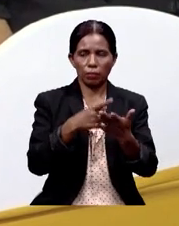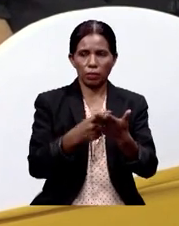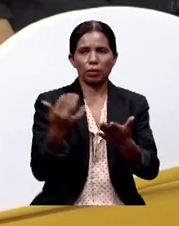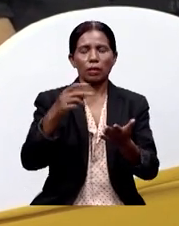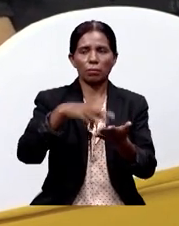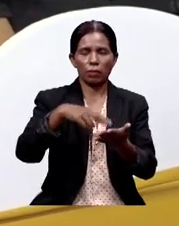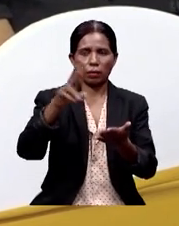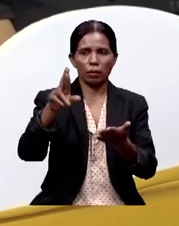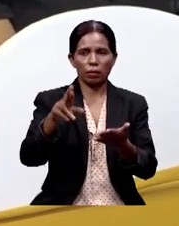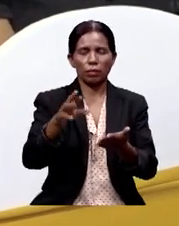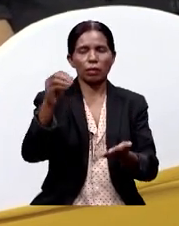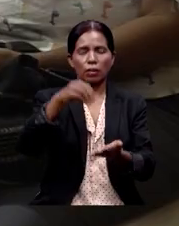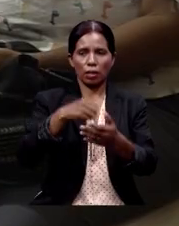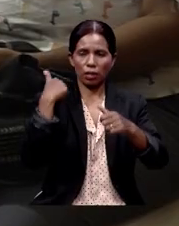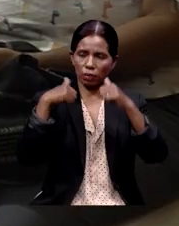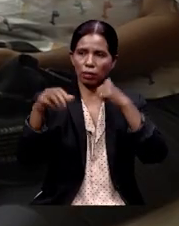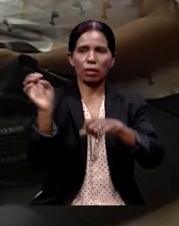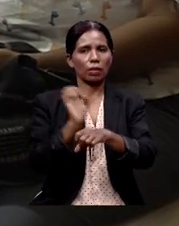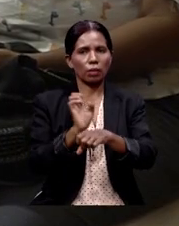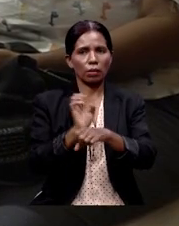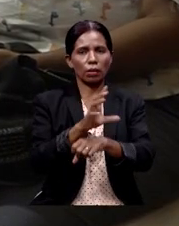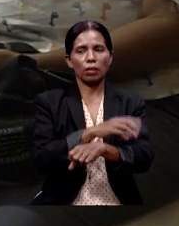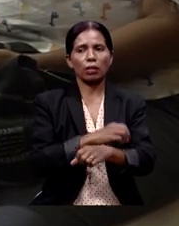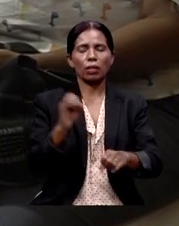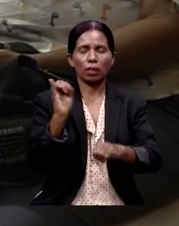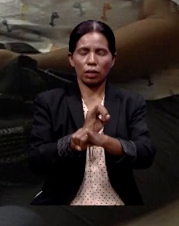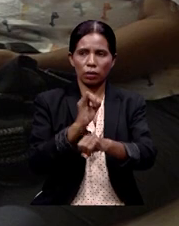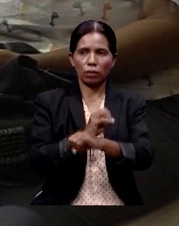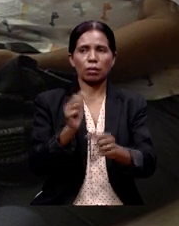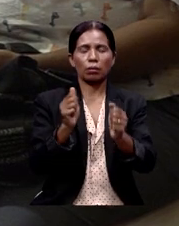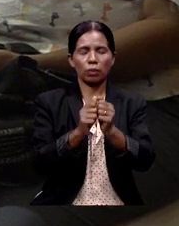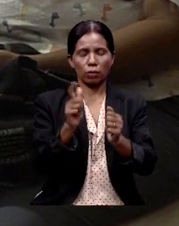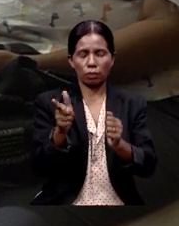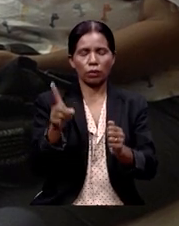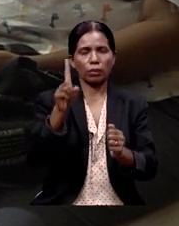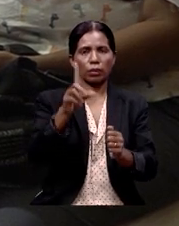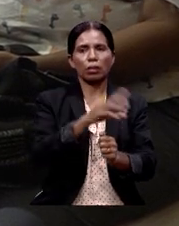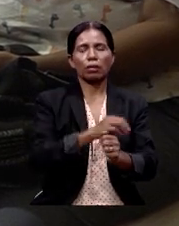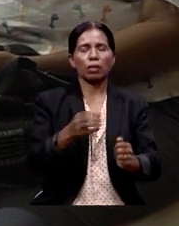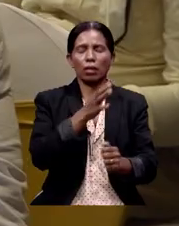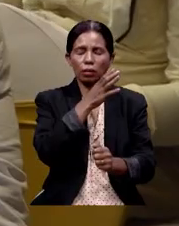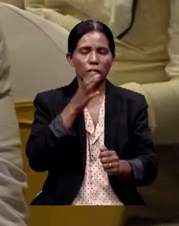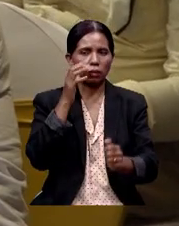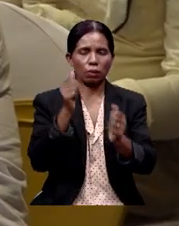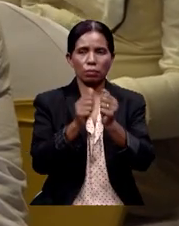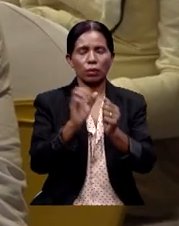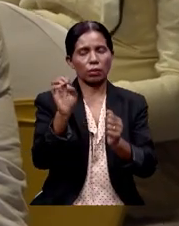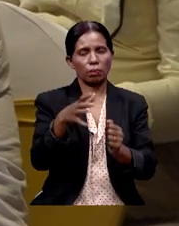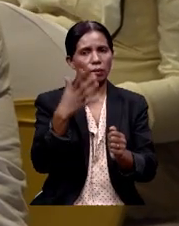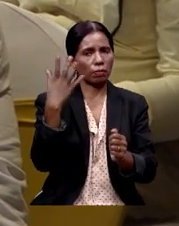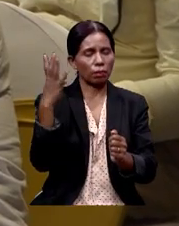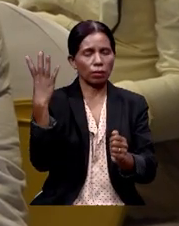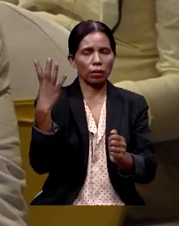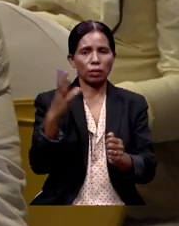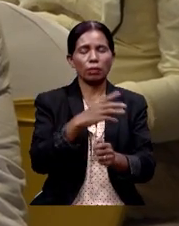aprova ona hodi kobre atividade ekonomika ia sektor industria ha mutu kuranu resing ida sektor agrikultura san resing hat sektor